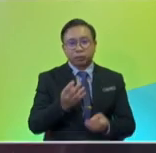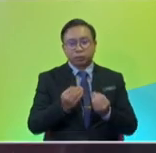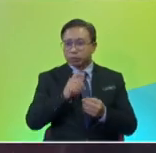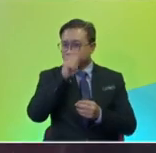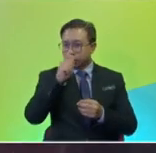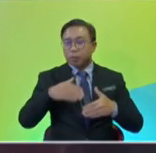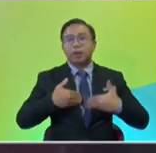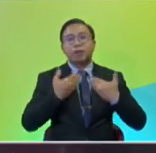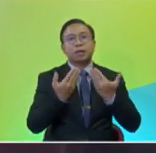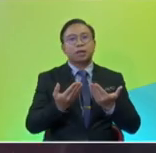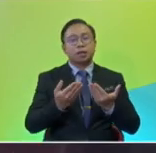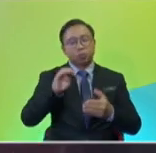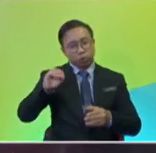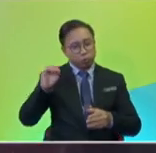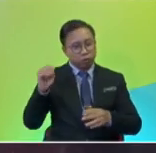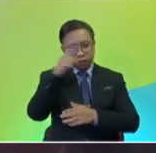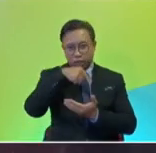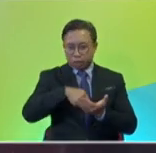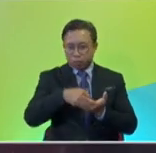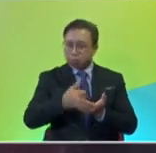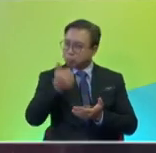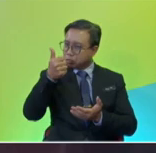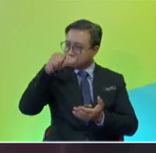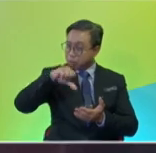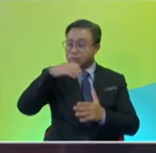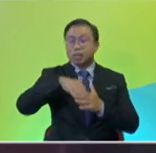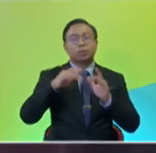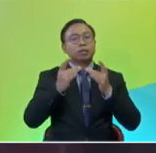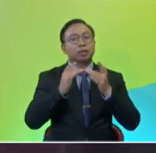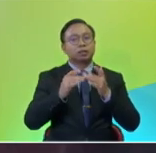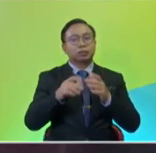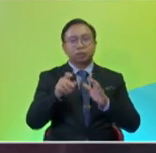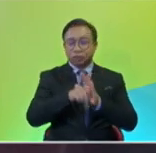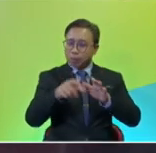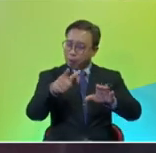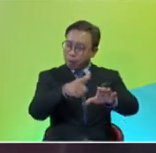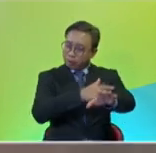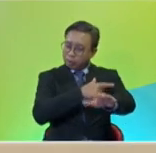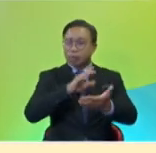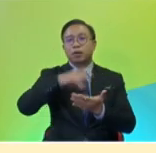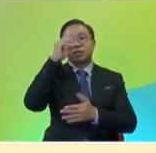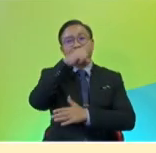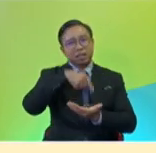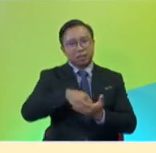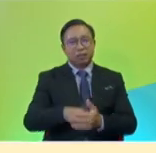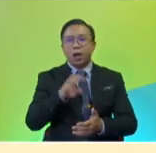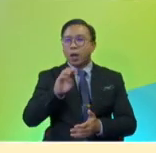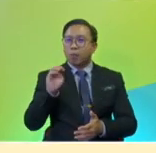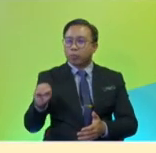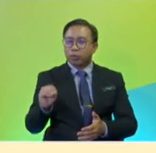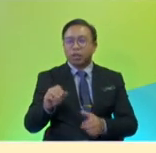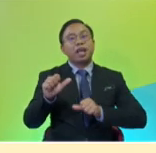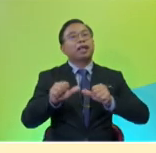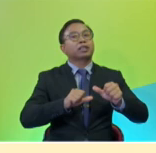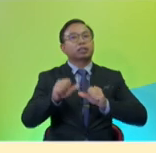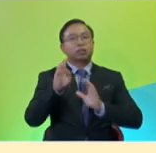cikgu, bagaimana pula prestasi keseluruhan murid kita yang ada dalam talian sepanjang pembelajaran kita? Murid-murid memang aktif